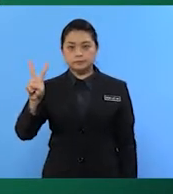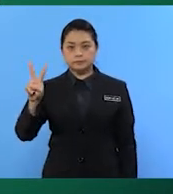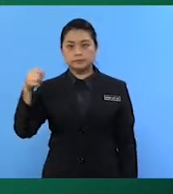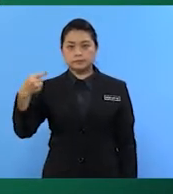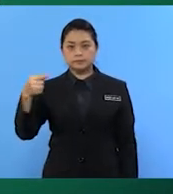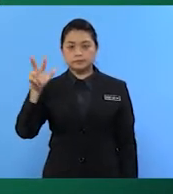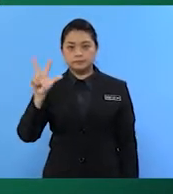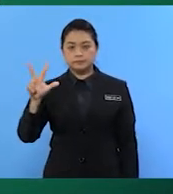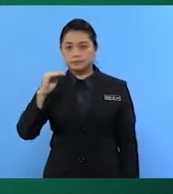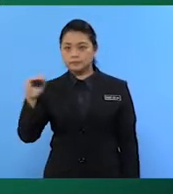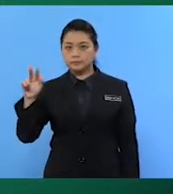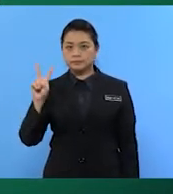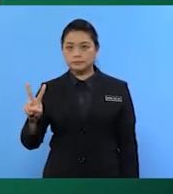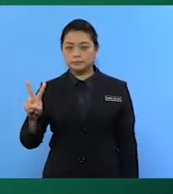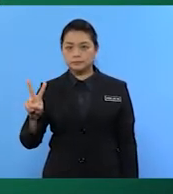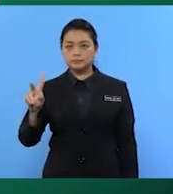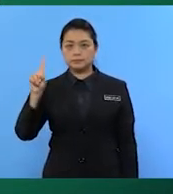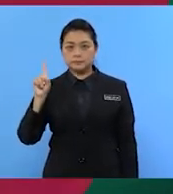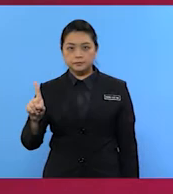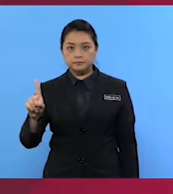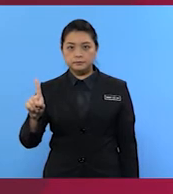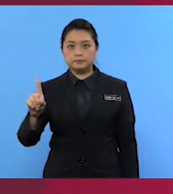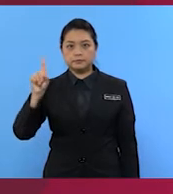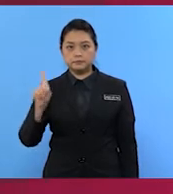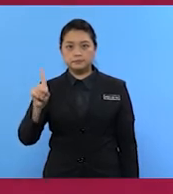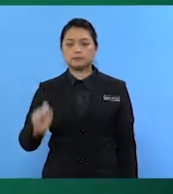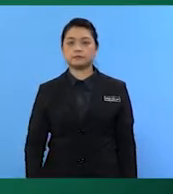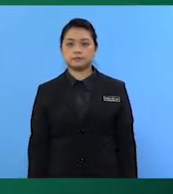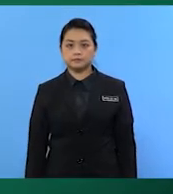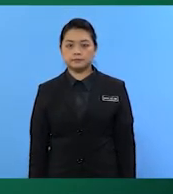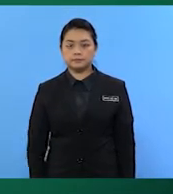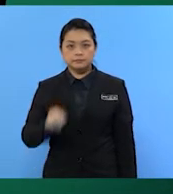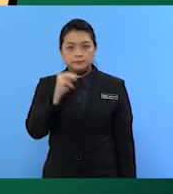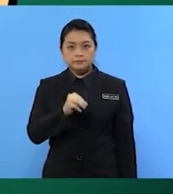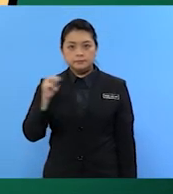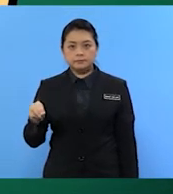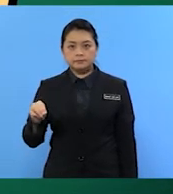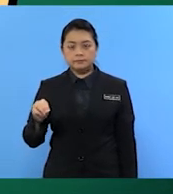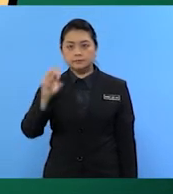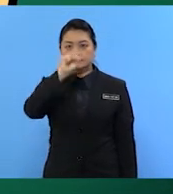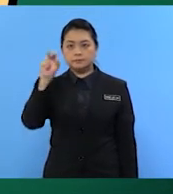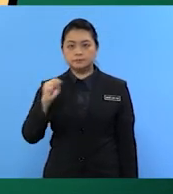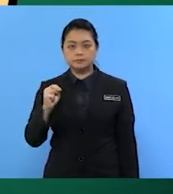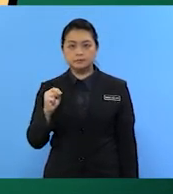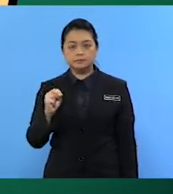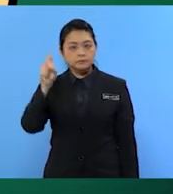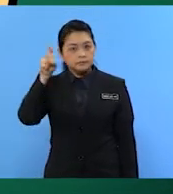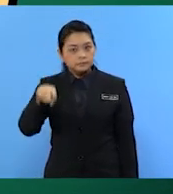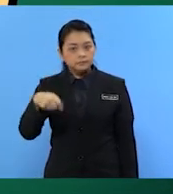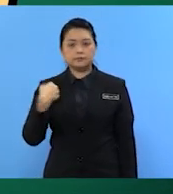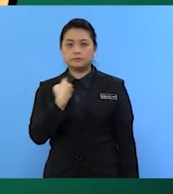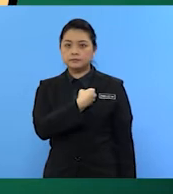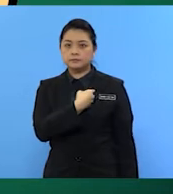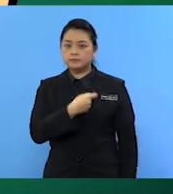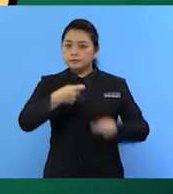3 per 2, 1, 1. Murid-murid, soalan menghendaki kita